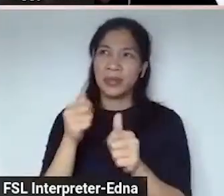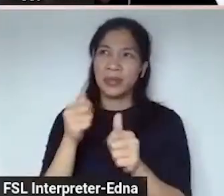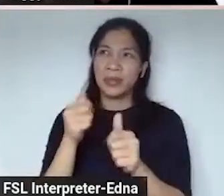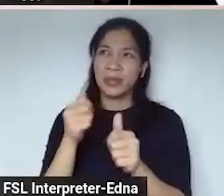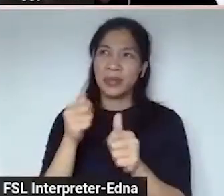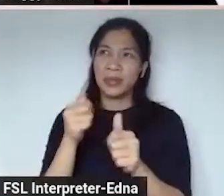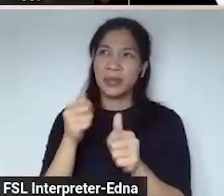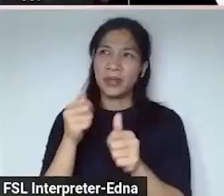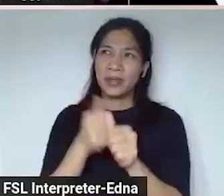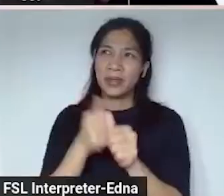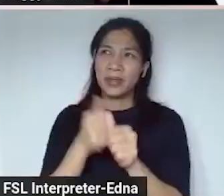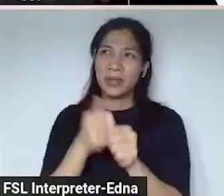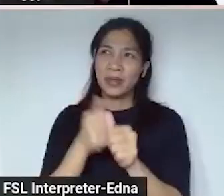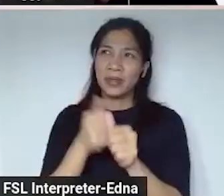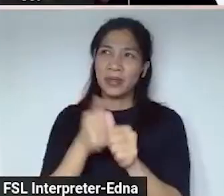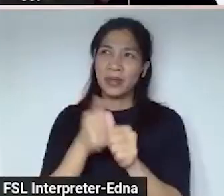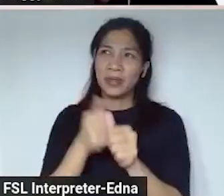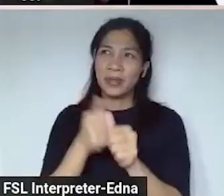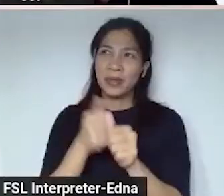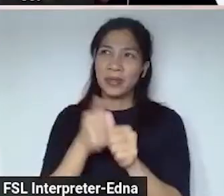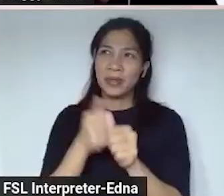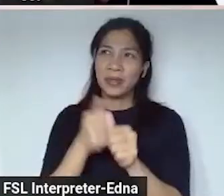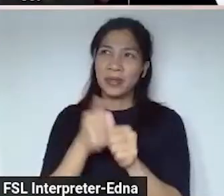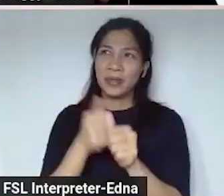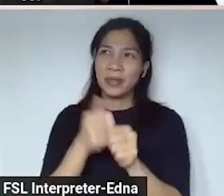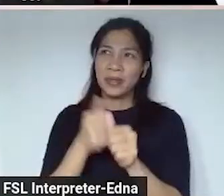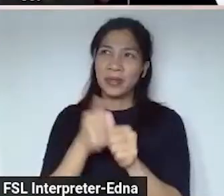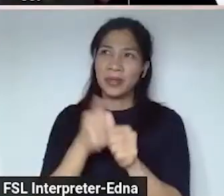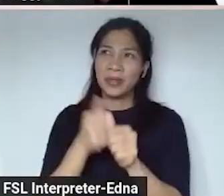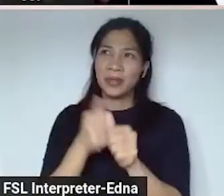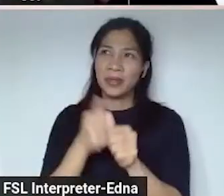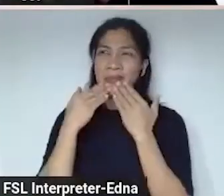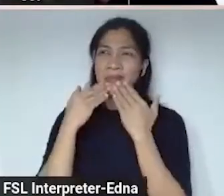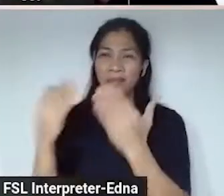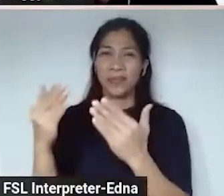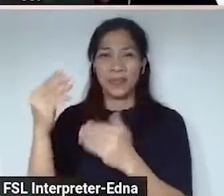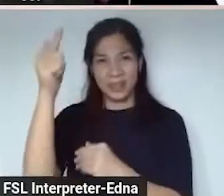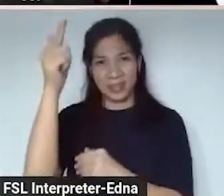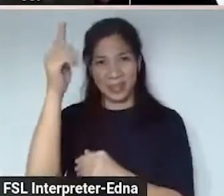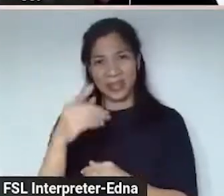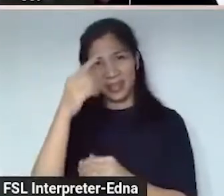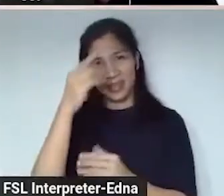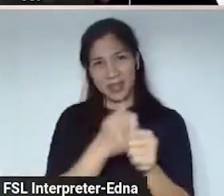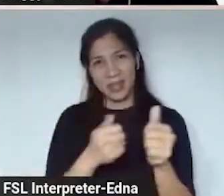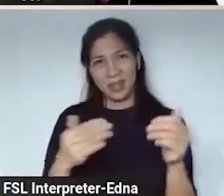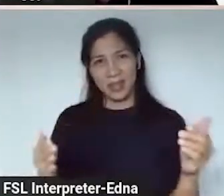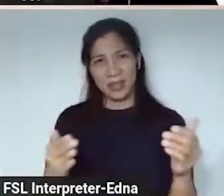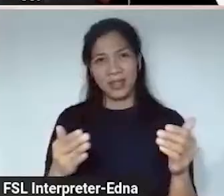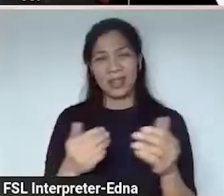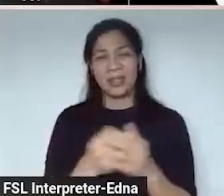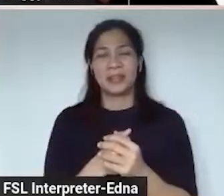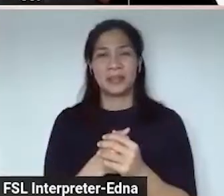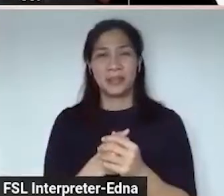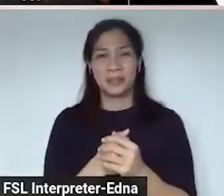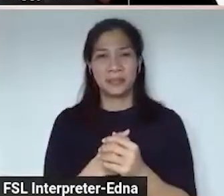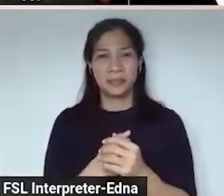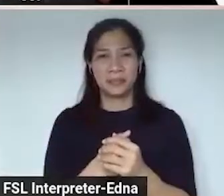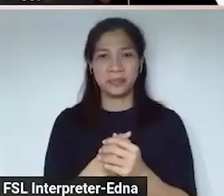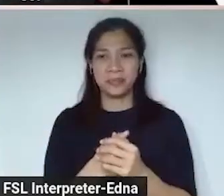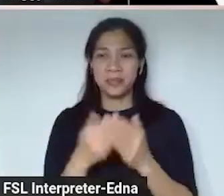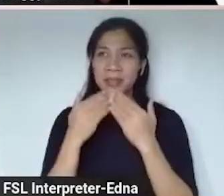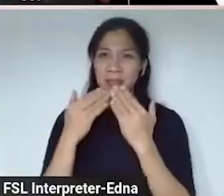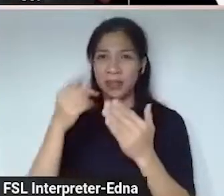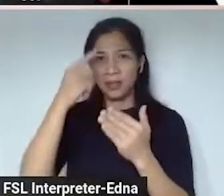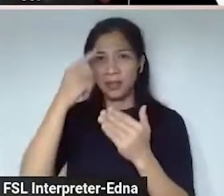I always thank God for everything. Thank you for the blessings, everything. Pagkagising ko sa umaga, number one